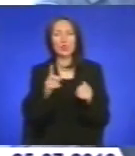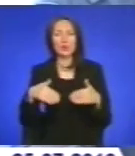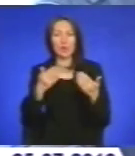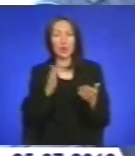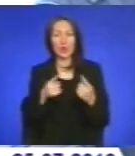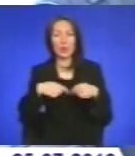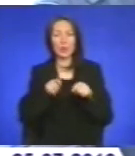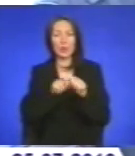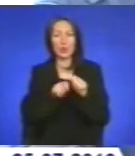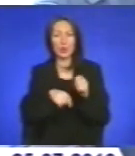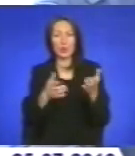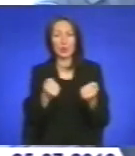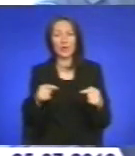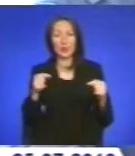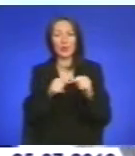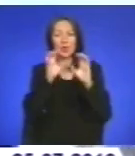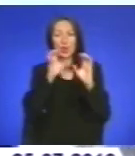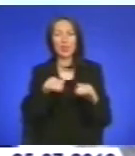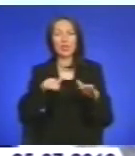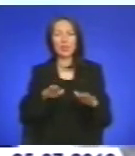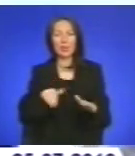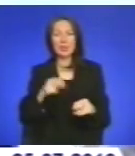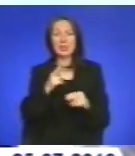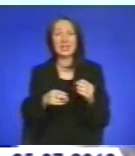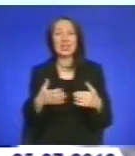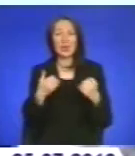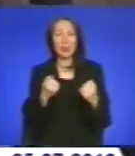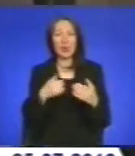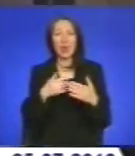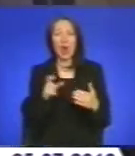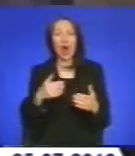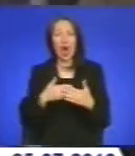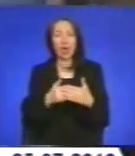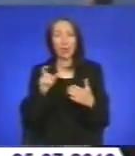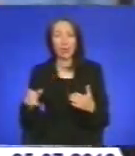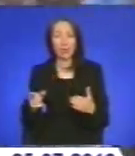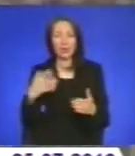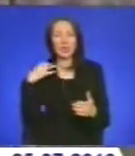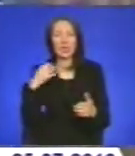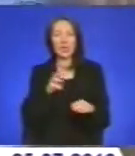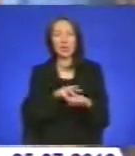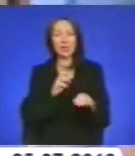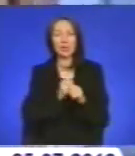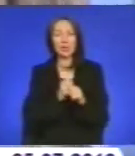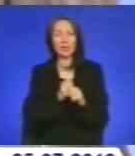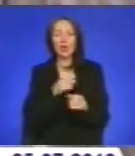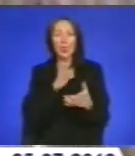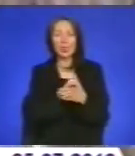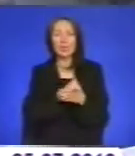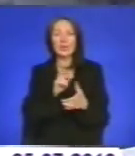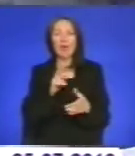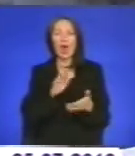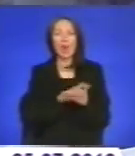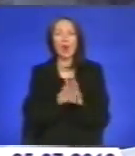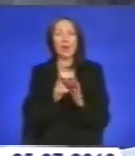відповідне законне рішення. Після закінчення прийому громадян начальник обласної міліції ознайомився з умовами, у яких працюють чортківські міліціонери. Оглянув